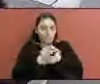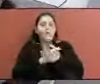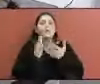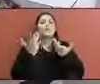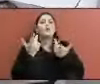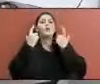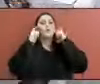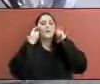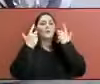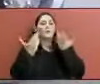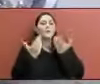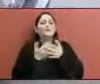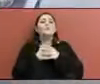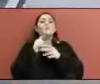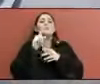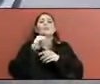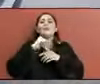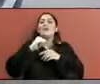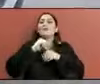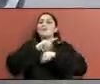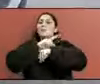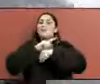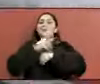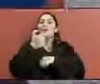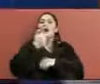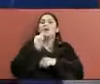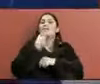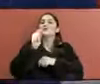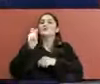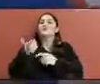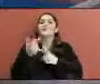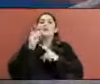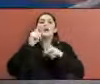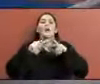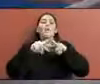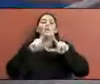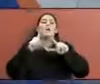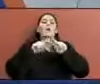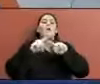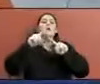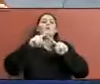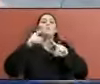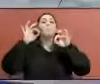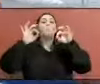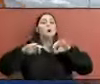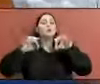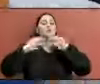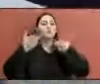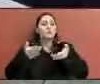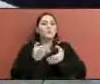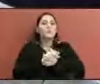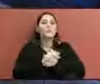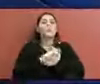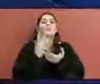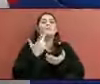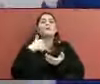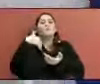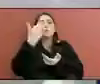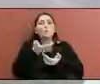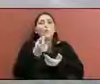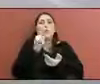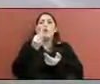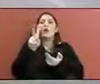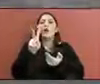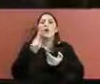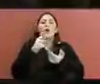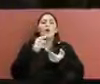tahmin ediyorum ki yakın bir zamanda 6 ilçemizde imalatlara başlanacak. Sonrasında 12 ilçemizde bunu